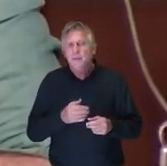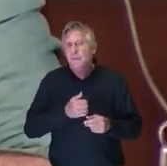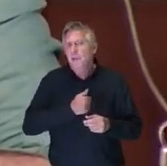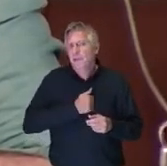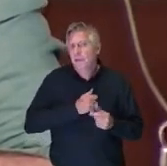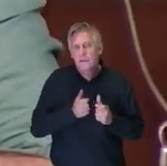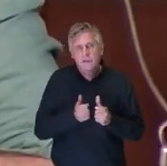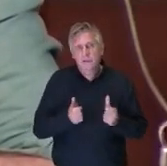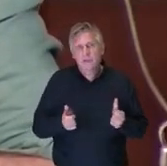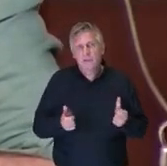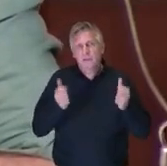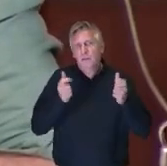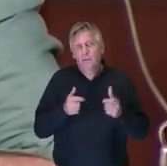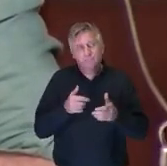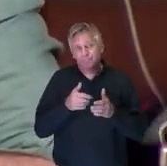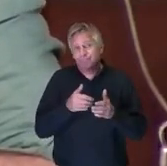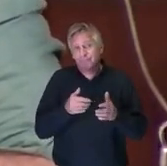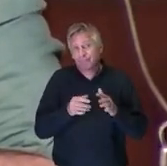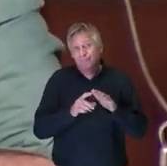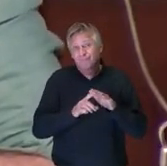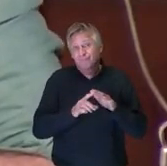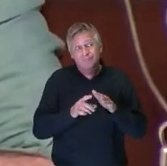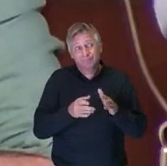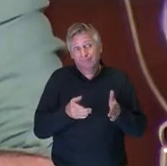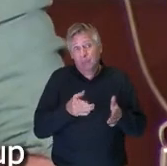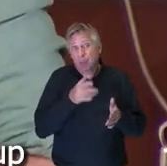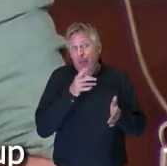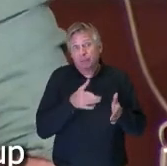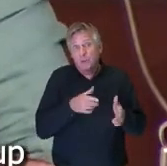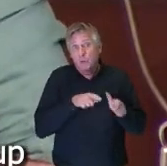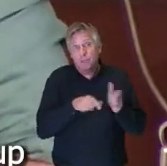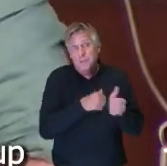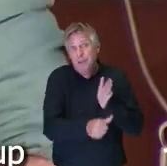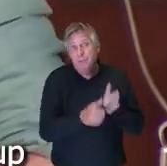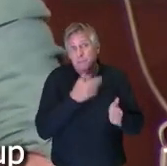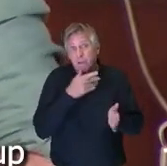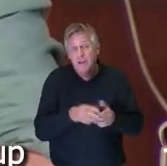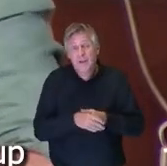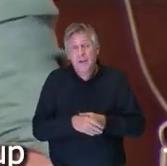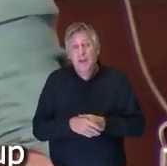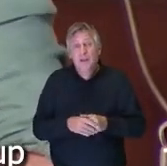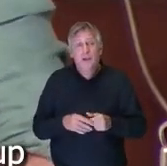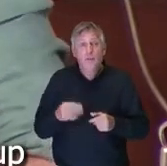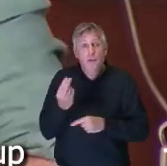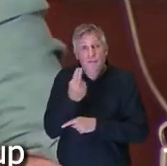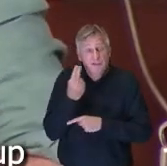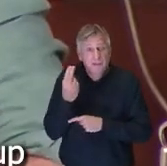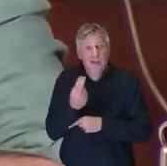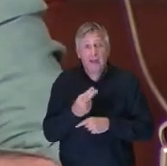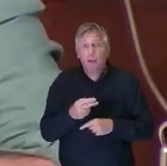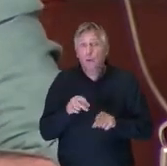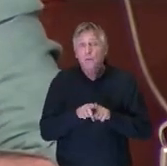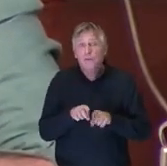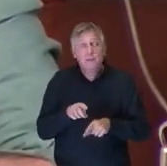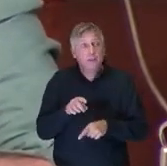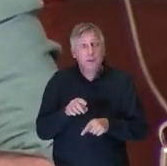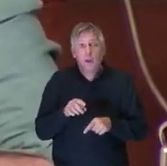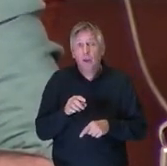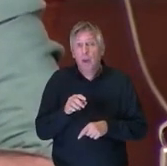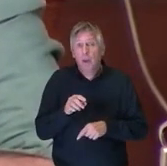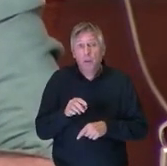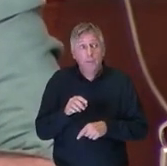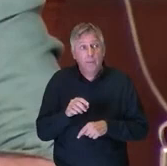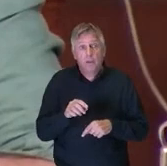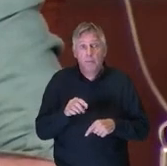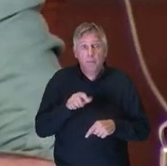pense aux étudiants, aux jeunes décohabitants, aux premières et aux premiers de corvée, hein, dont on a beaucoup parlé depuis le Covid. Je pense aussi aux jeunes